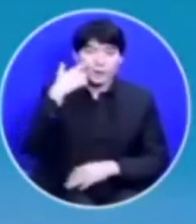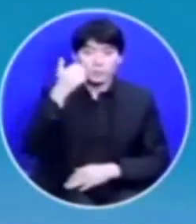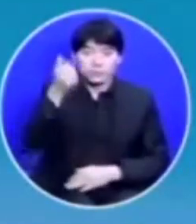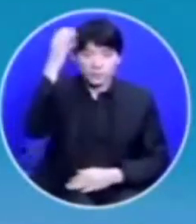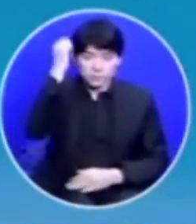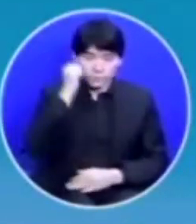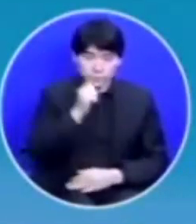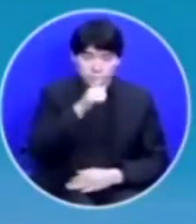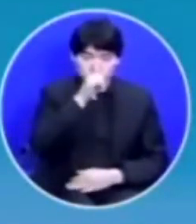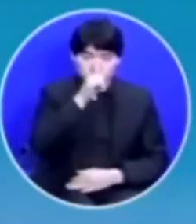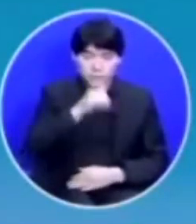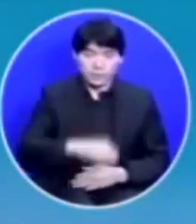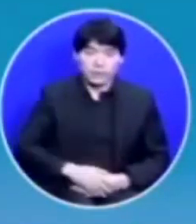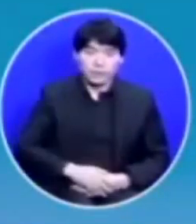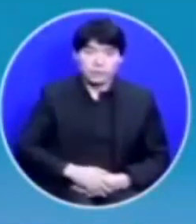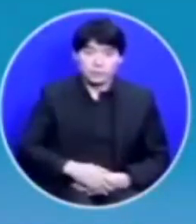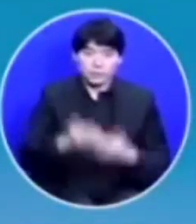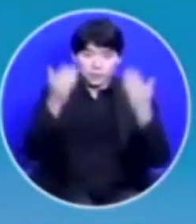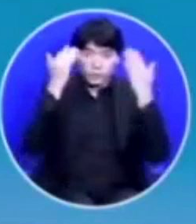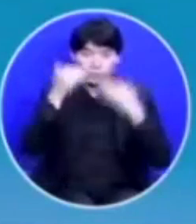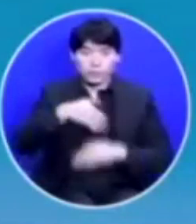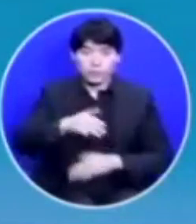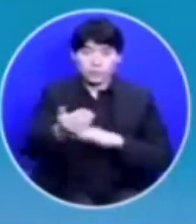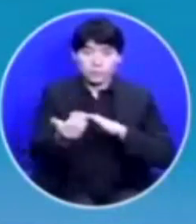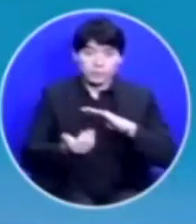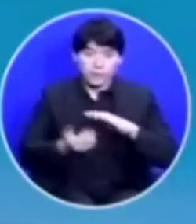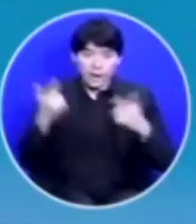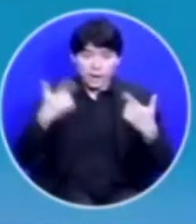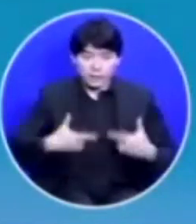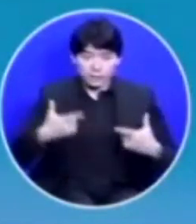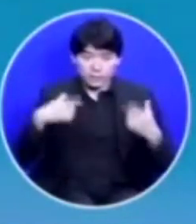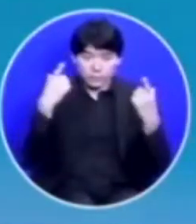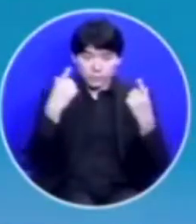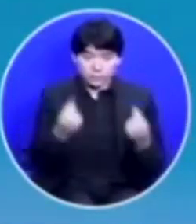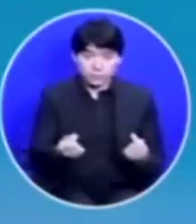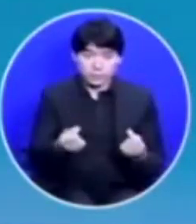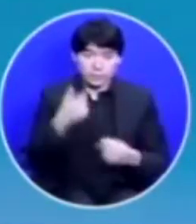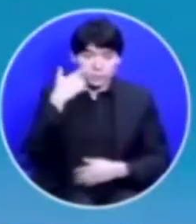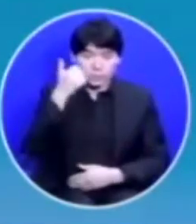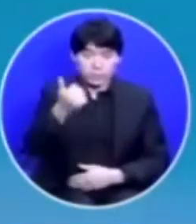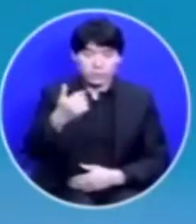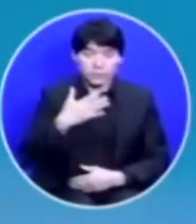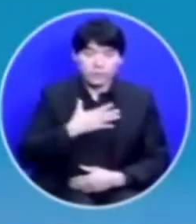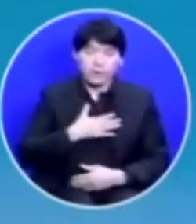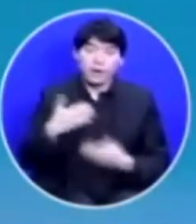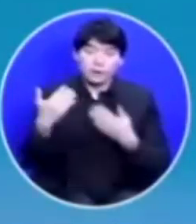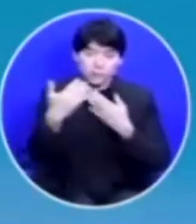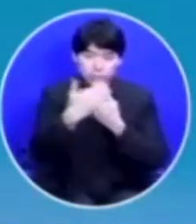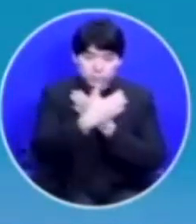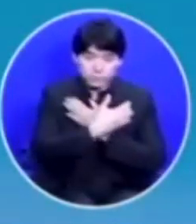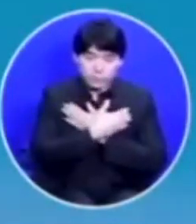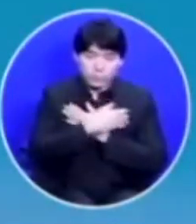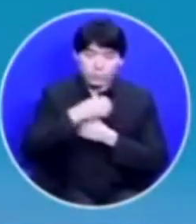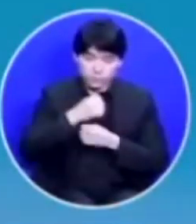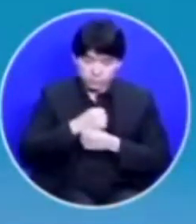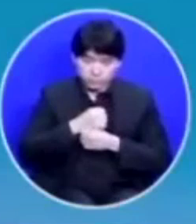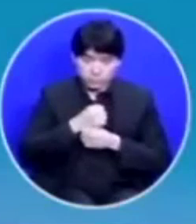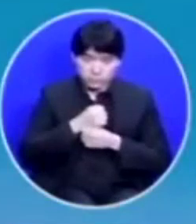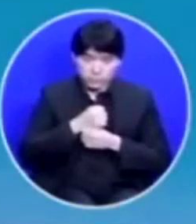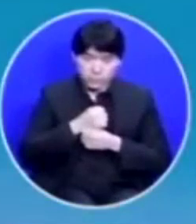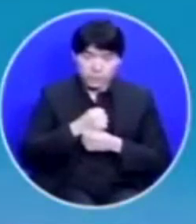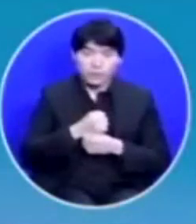기억을 합니다 학교에 가기 전에 항상 그랬듯이 아버지가 절 안아 주시며 조심하라고